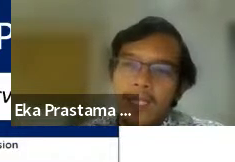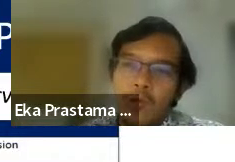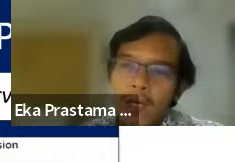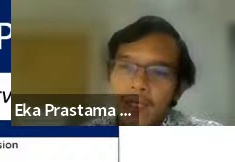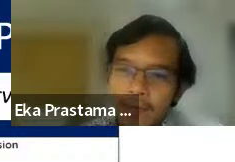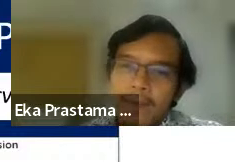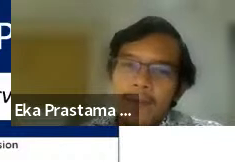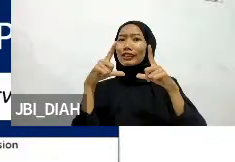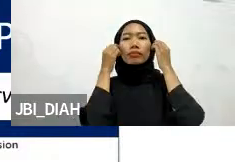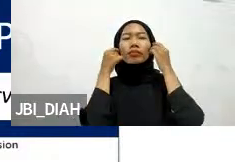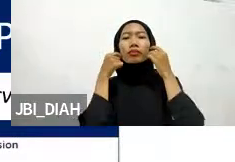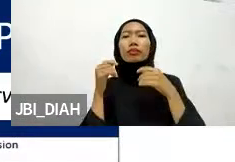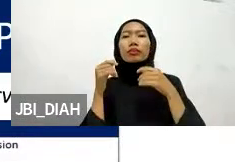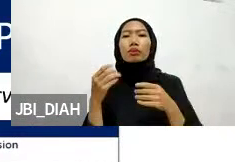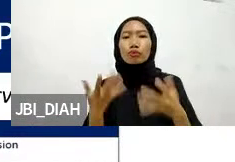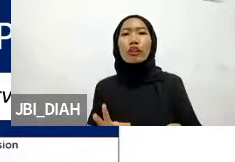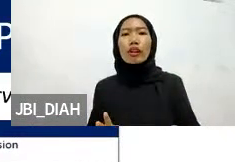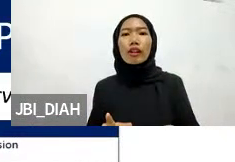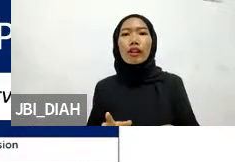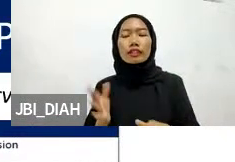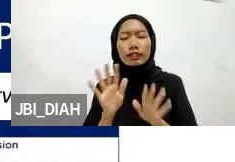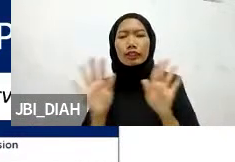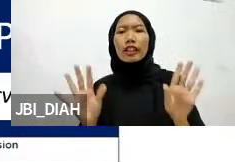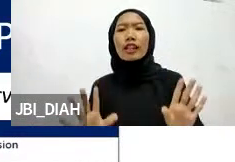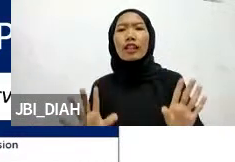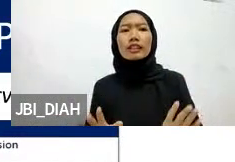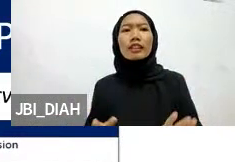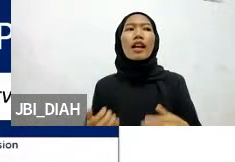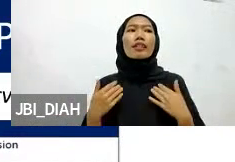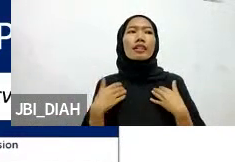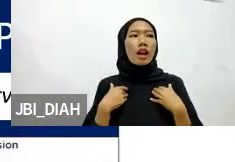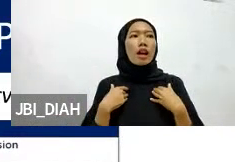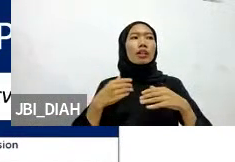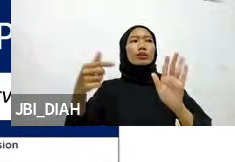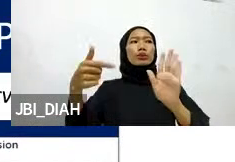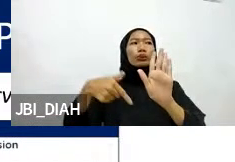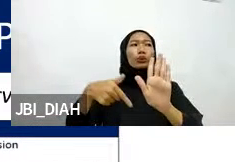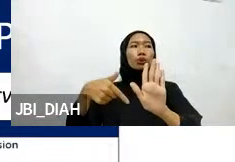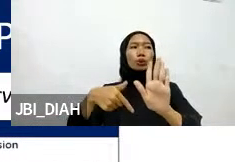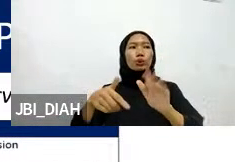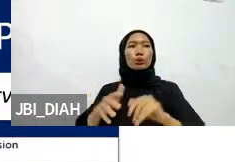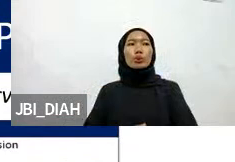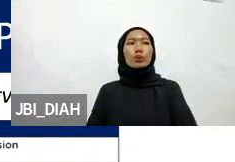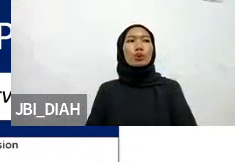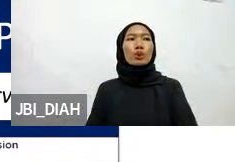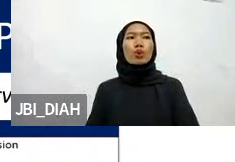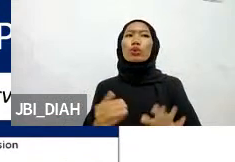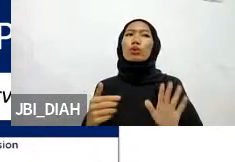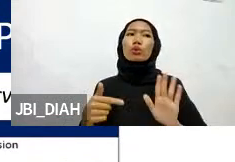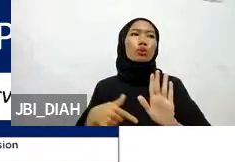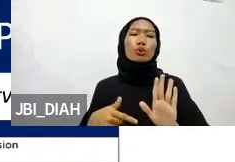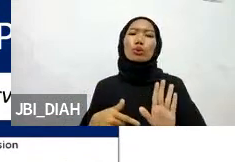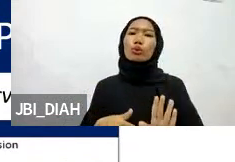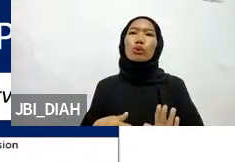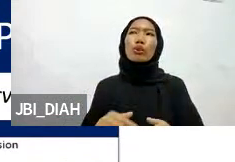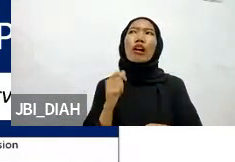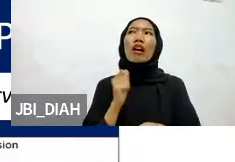peningkatan cakupannya, karena saat ini hanya ada 7 alat bantu dan itu pun masih